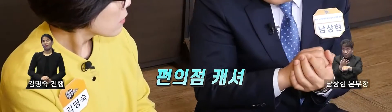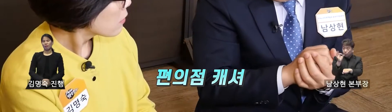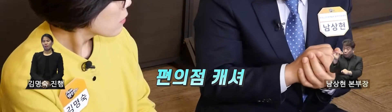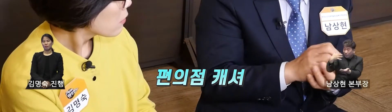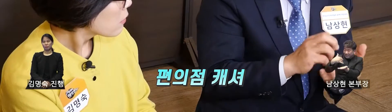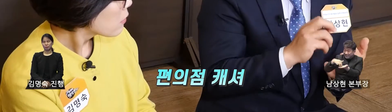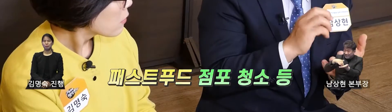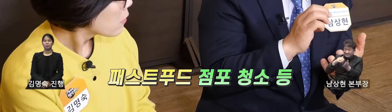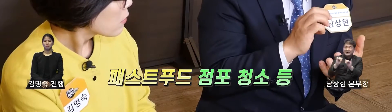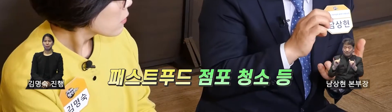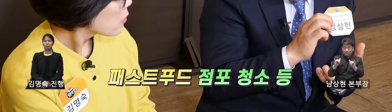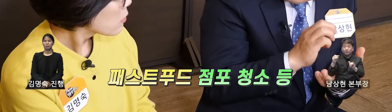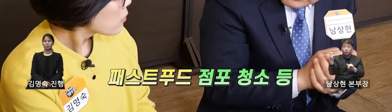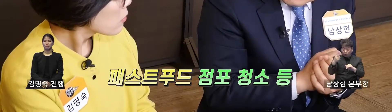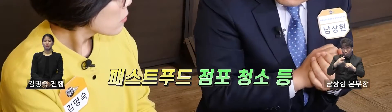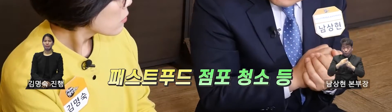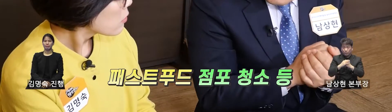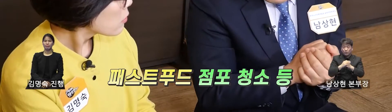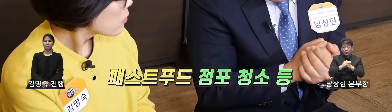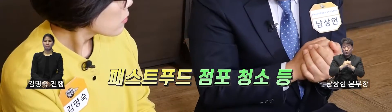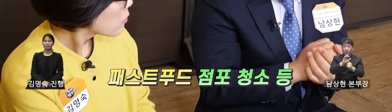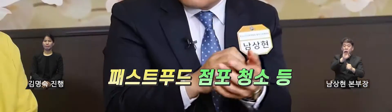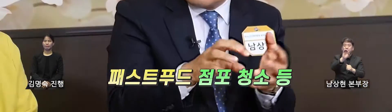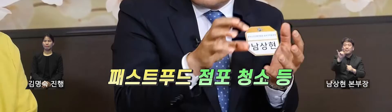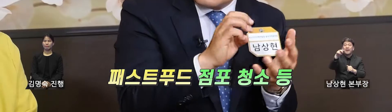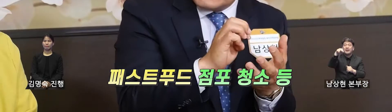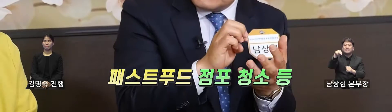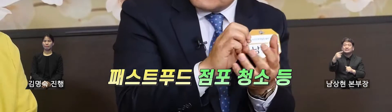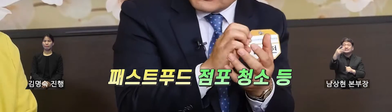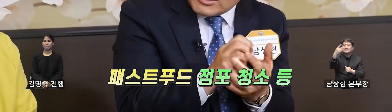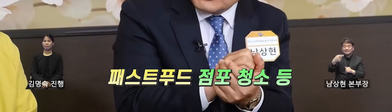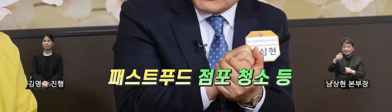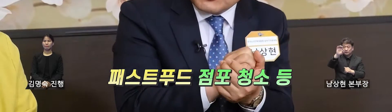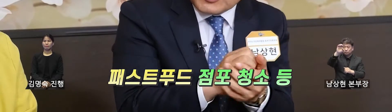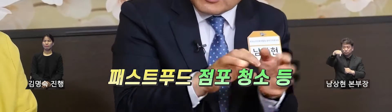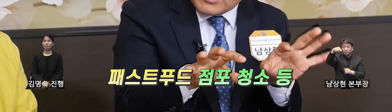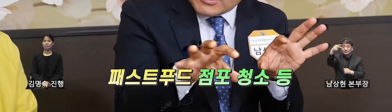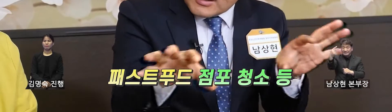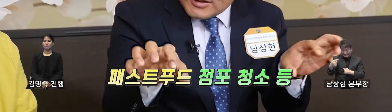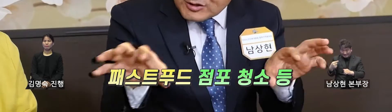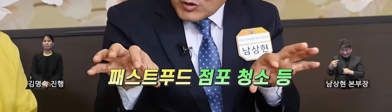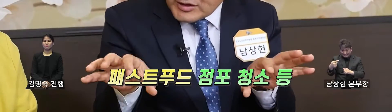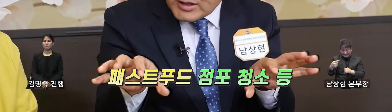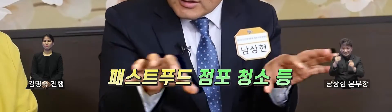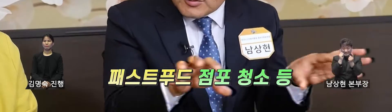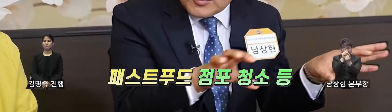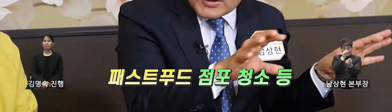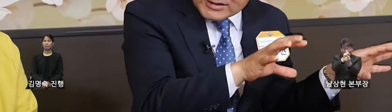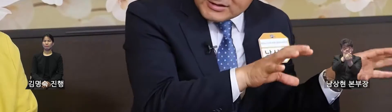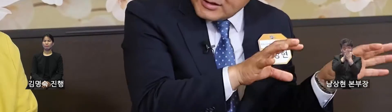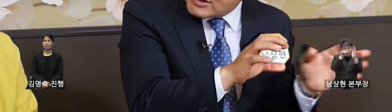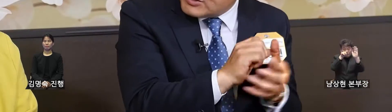계산하시는 분들 또 그 패스트푸드점에 가시면 어르신 나이 드신 분이 이렇게 정리하시고 같이 일하시는